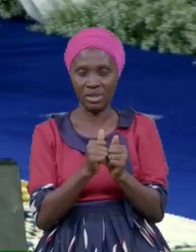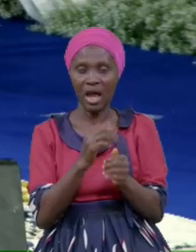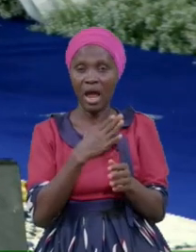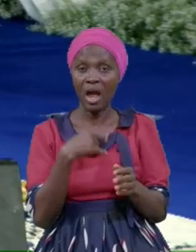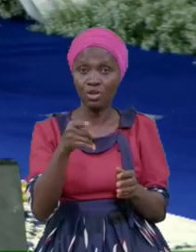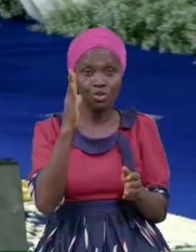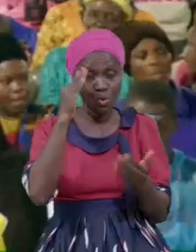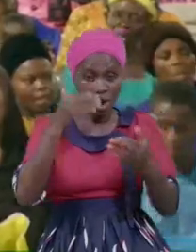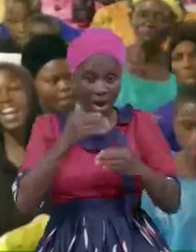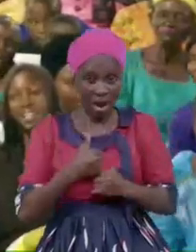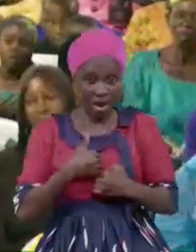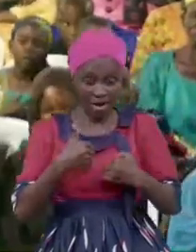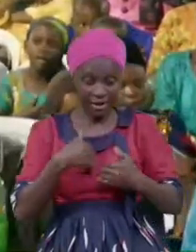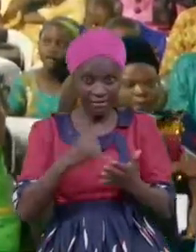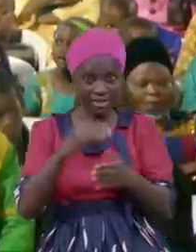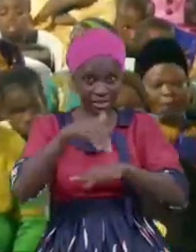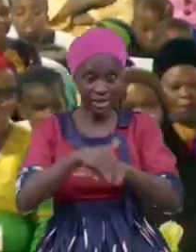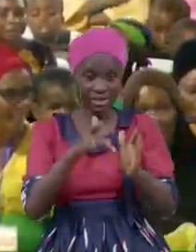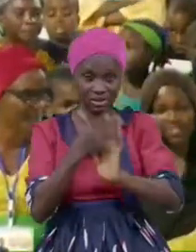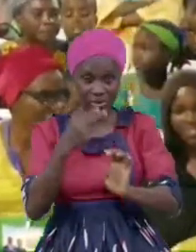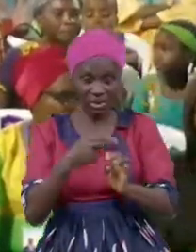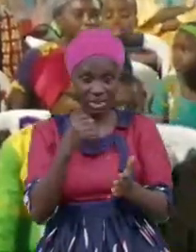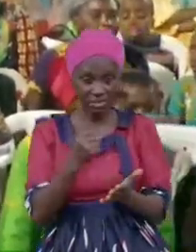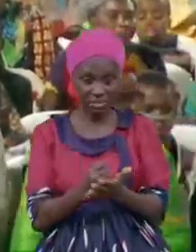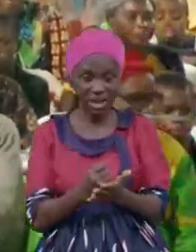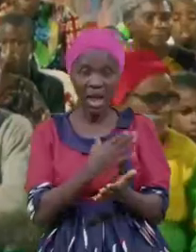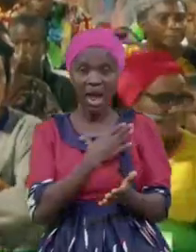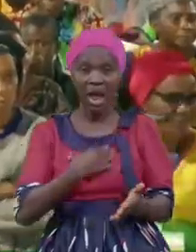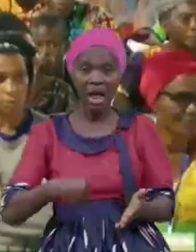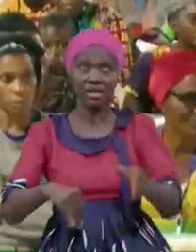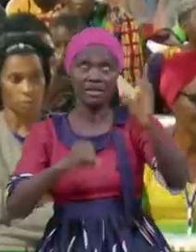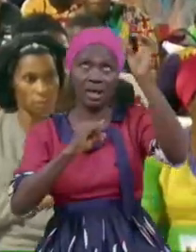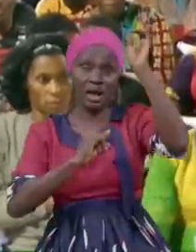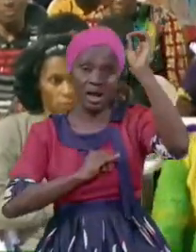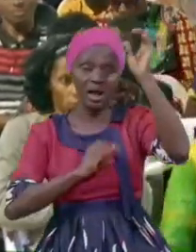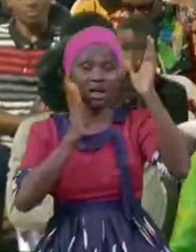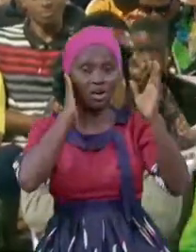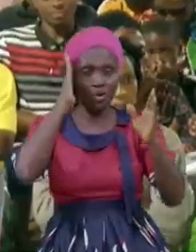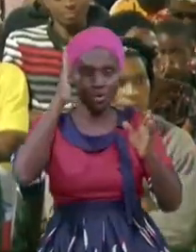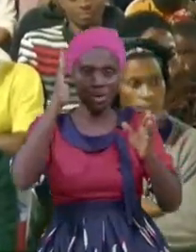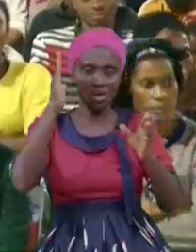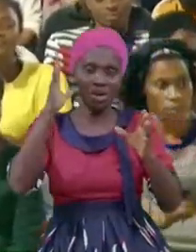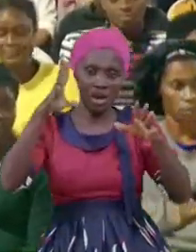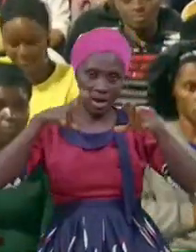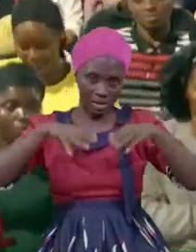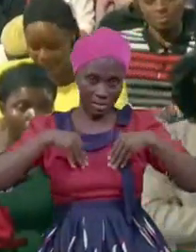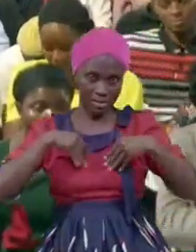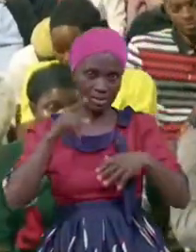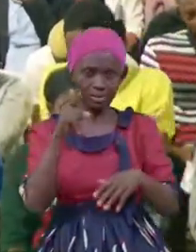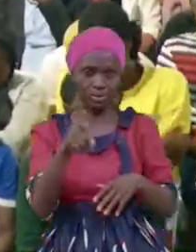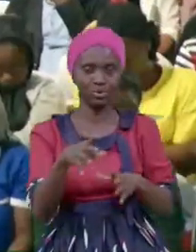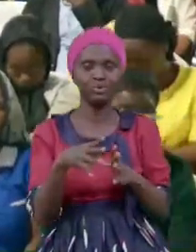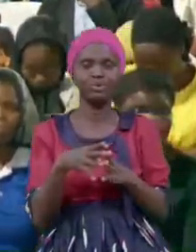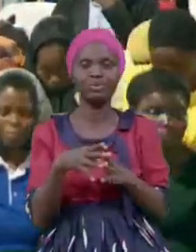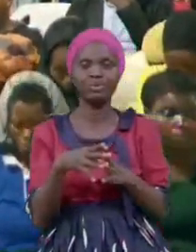soir au nom de Jésus. Et je vous accueillerai. Verset 18.